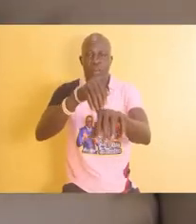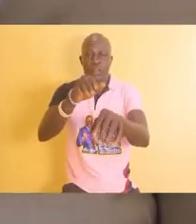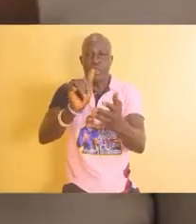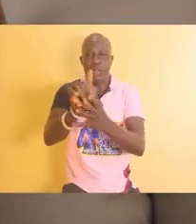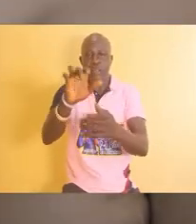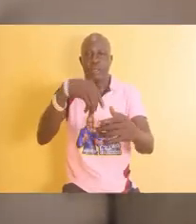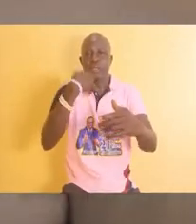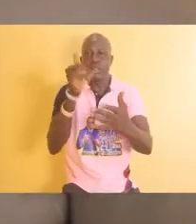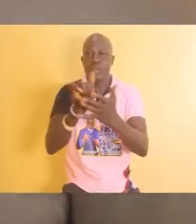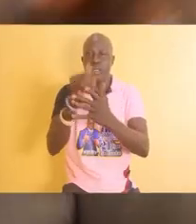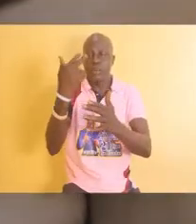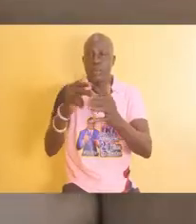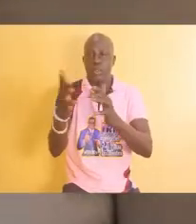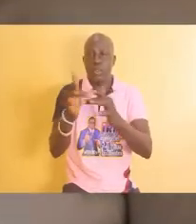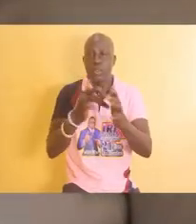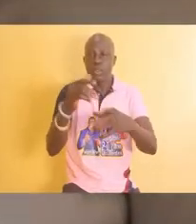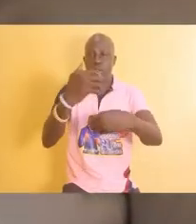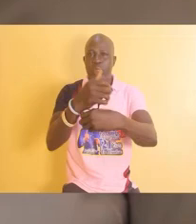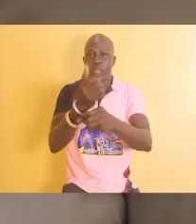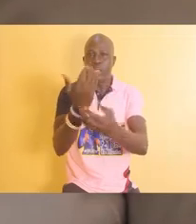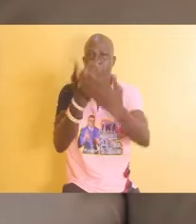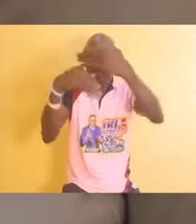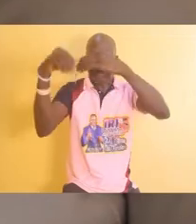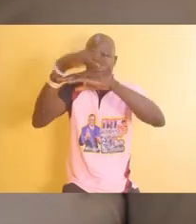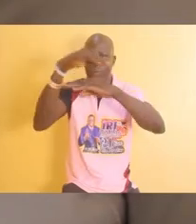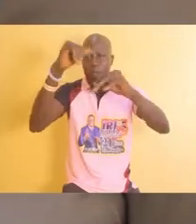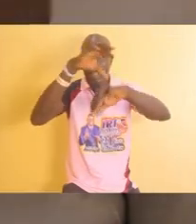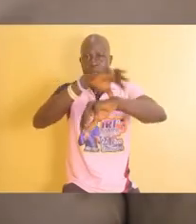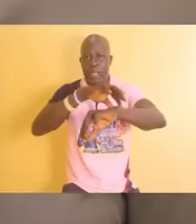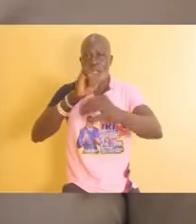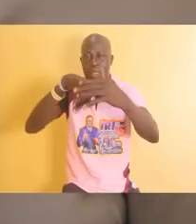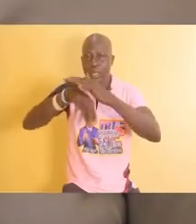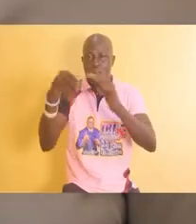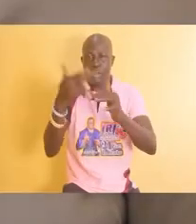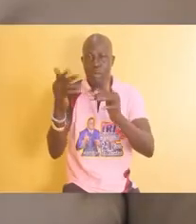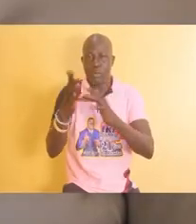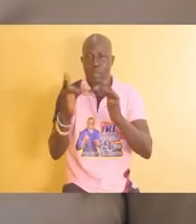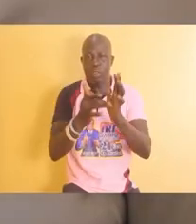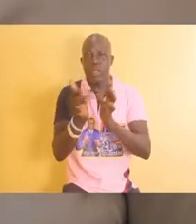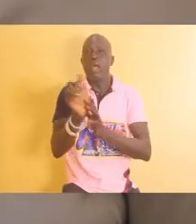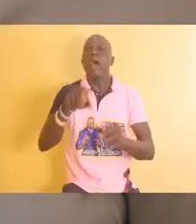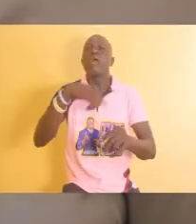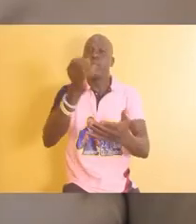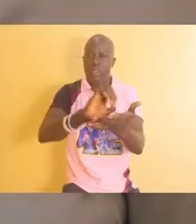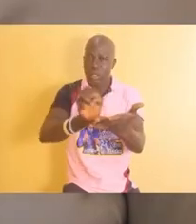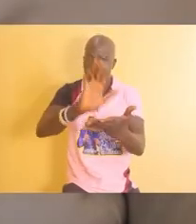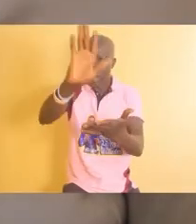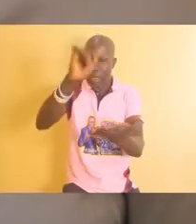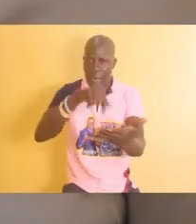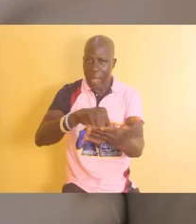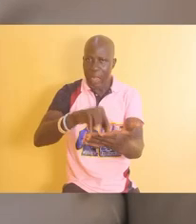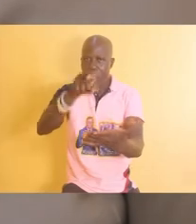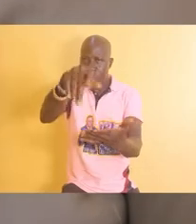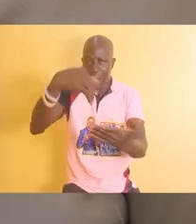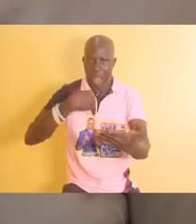wí lórúkọ Olúwa. I pronounce in the name of Jesus. Dáyé àti ọ̀hún. Dàpẹ́dẹ́ ẹ̀mùnà ní orúkọ Jésù. In the name of Jesus. Mo kọ́ sí ọ lọ́wọ́. I rise on your path. Wà